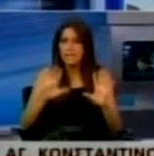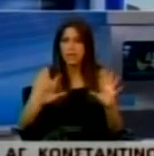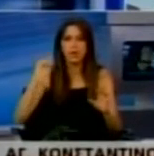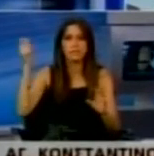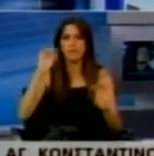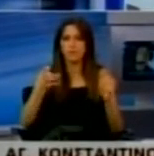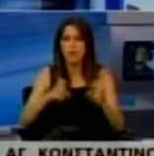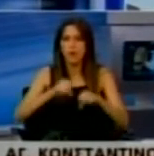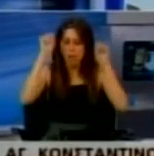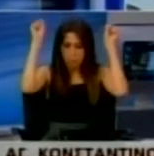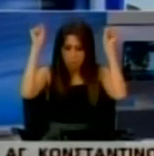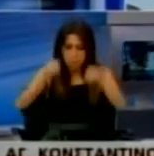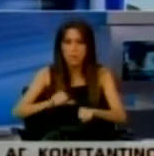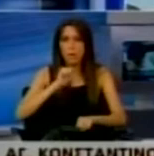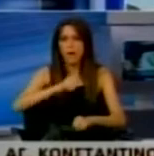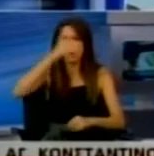μαύρο στην οθόνη του.